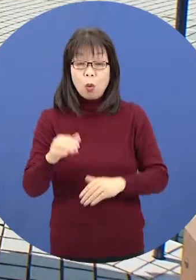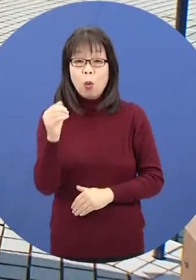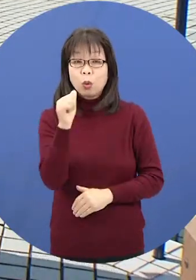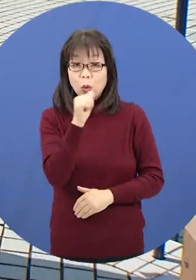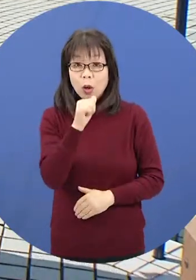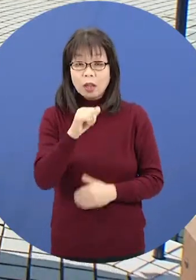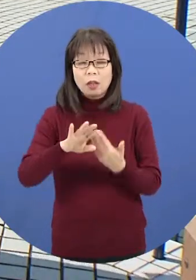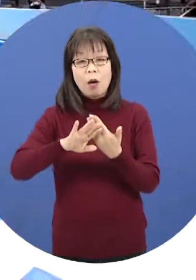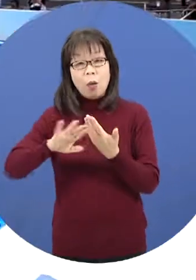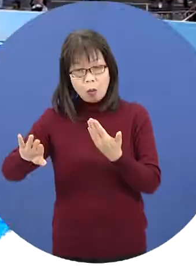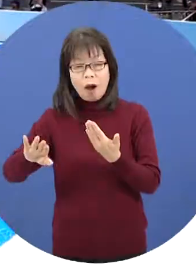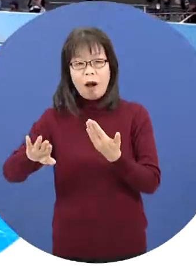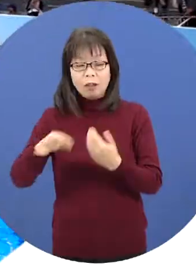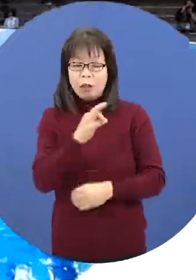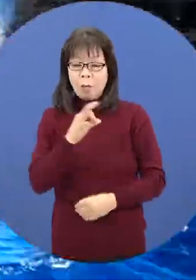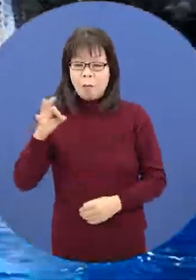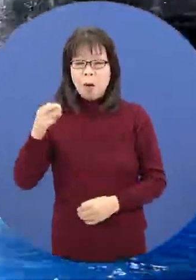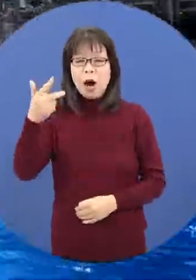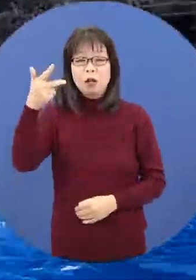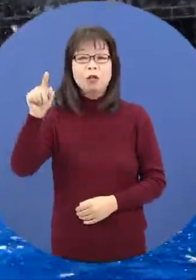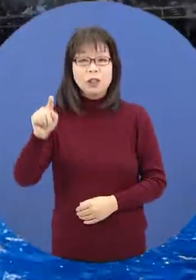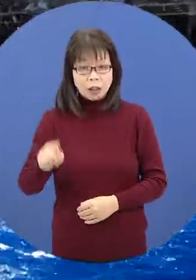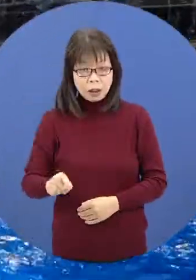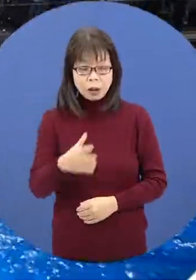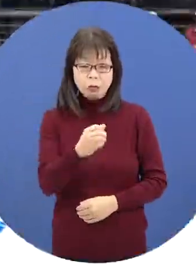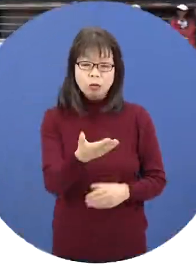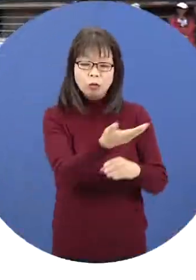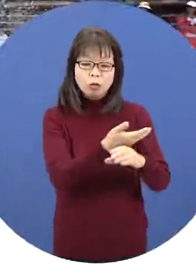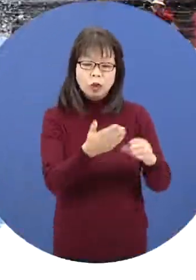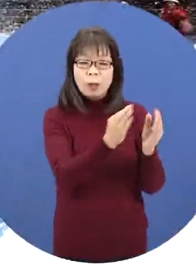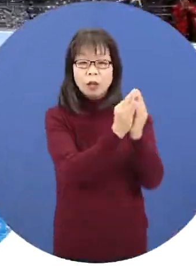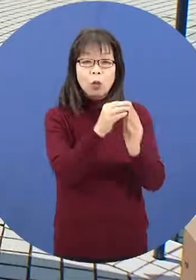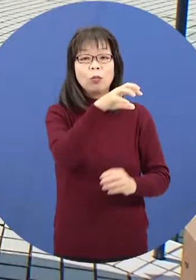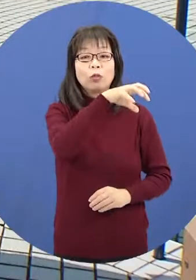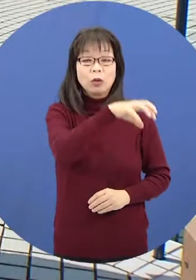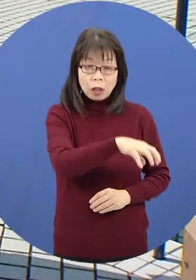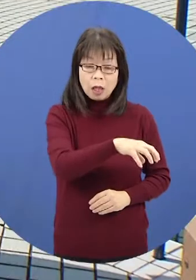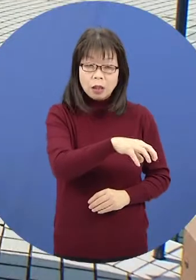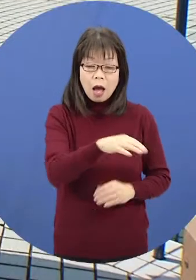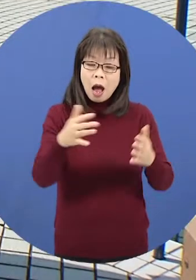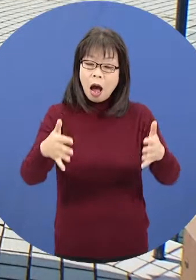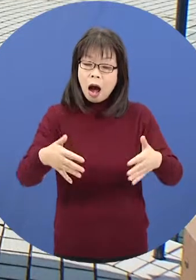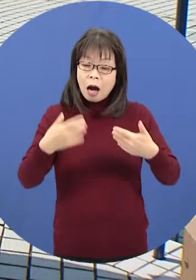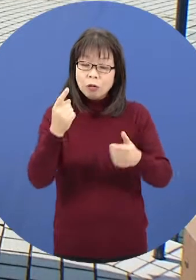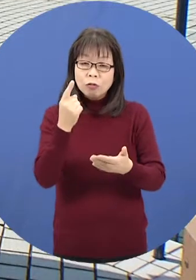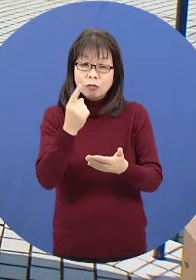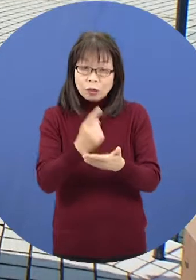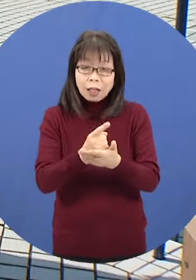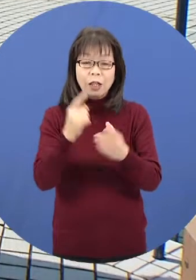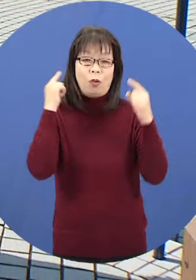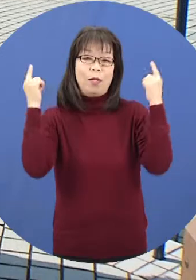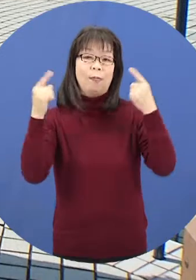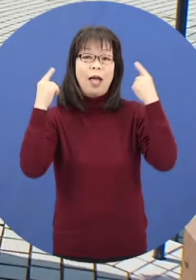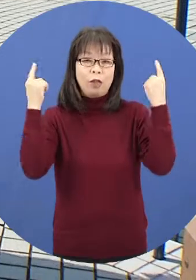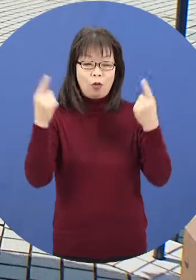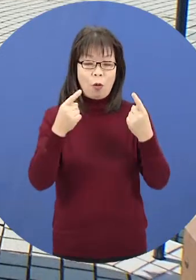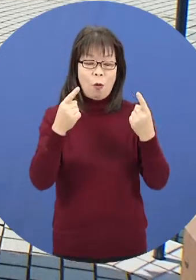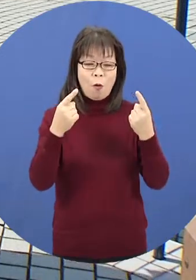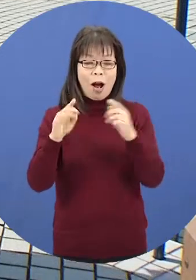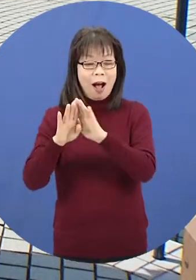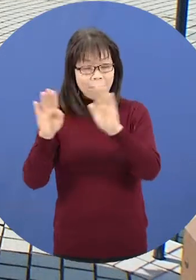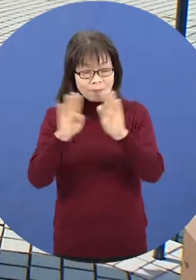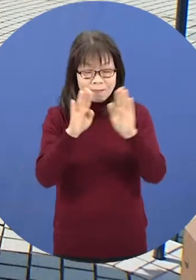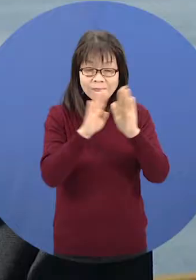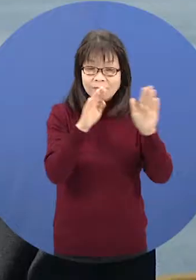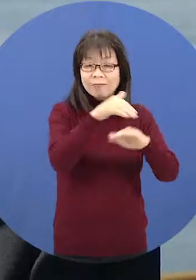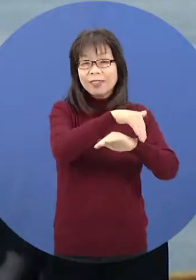イントの他にもパールシーリゾートや九十九島動植物園などでこの季節だけの限定イベントがたくさん開催